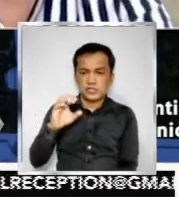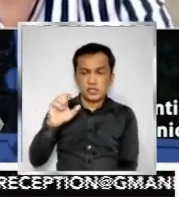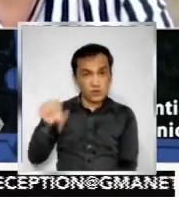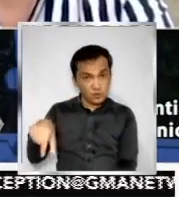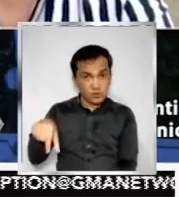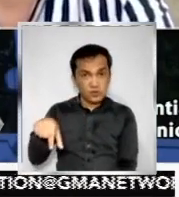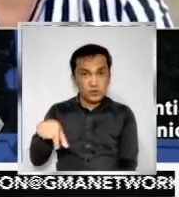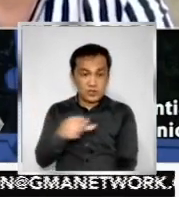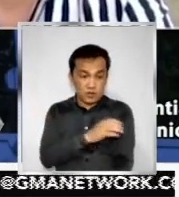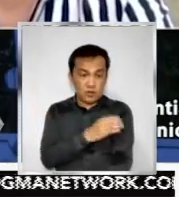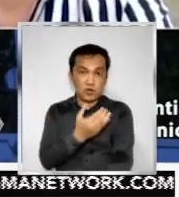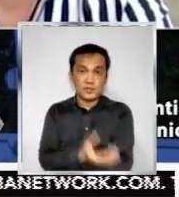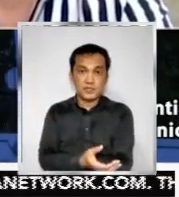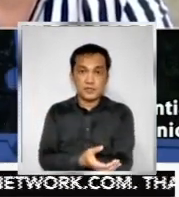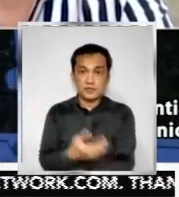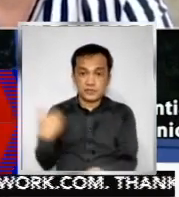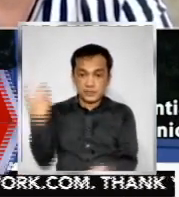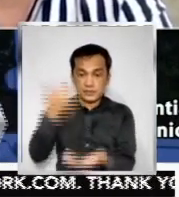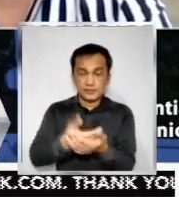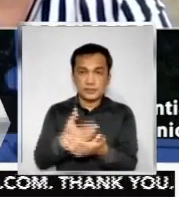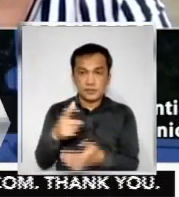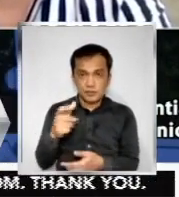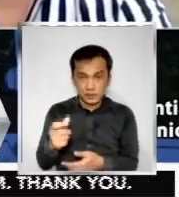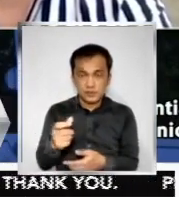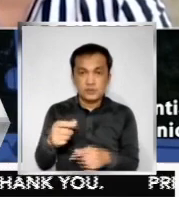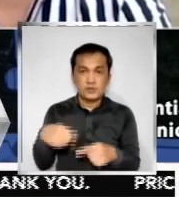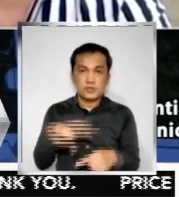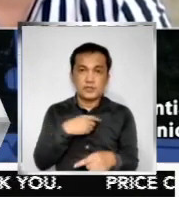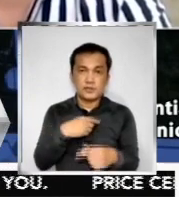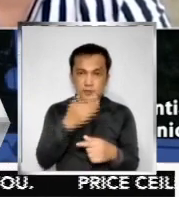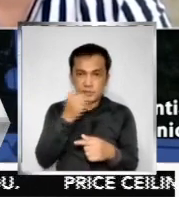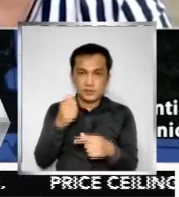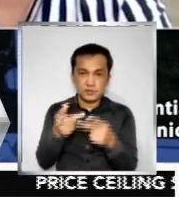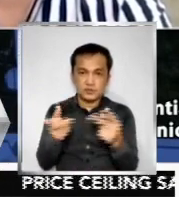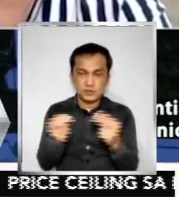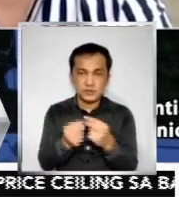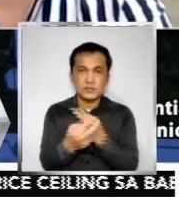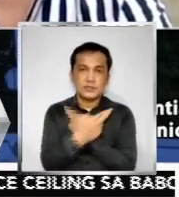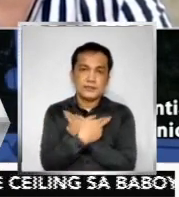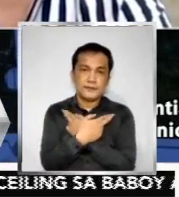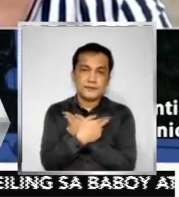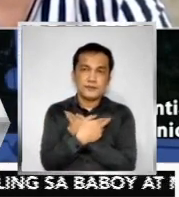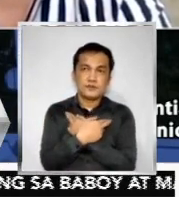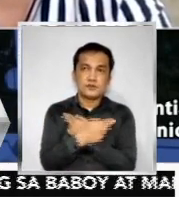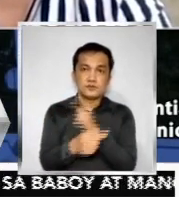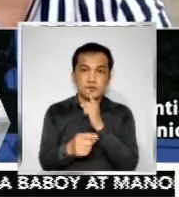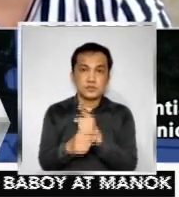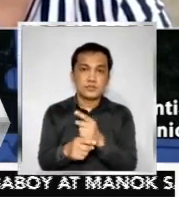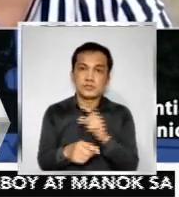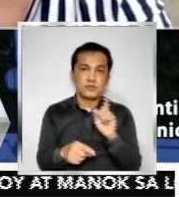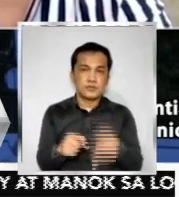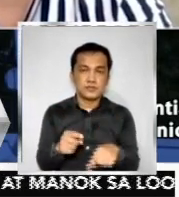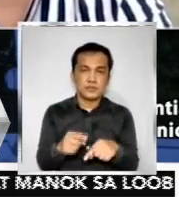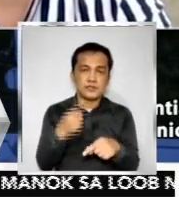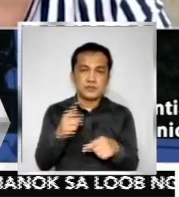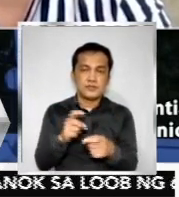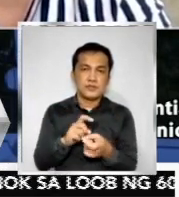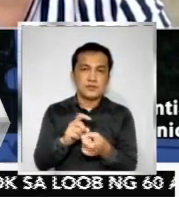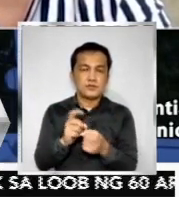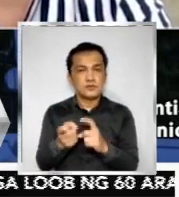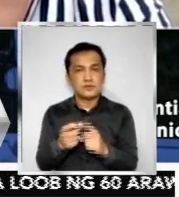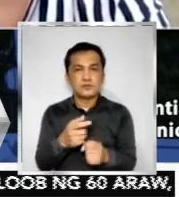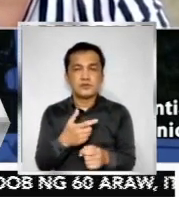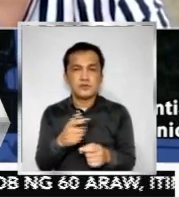vaccine, after this month, we should be in a better position to relax further. Yun talagang hindi pwede if mag-U-turn tayo, yung bumalik tayo